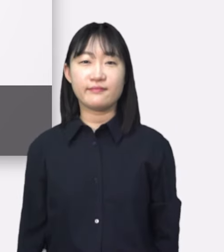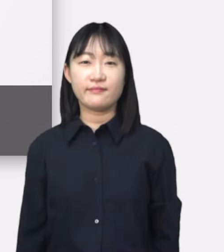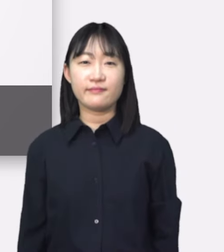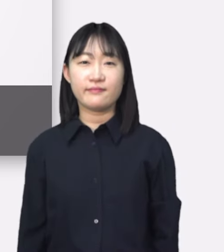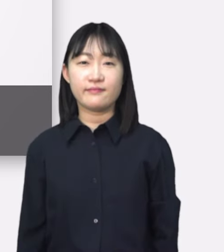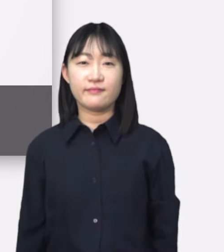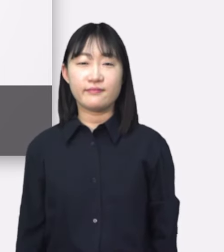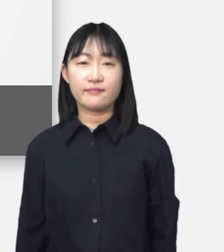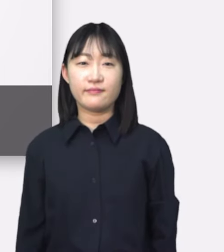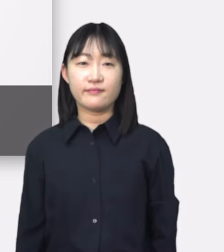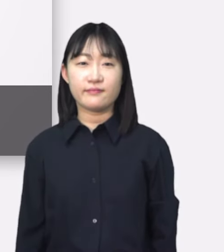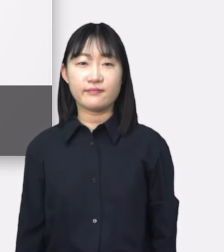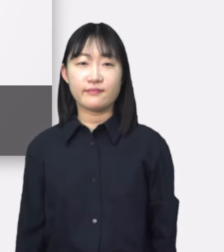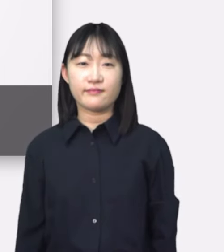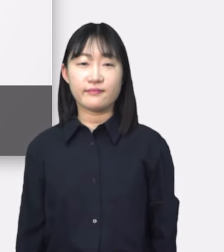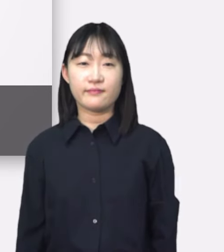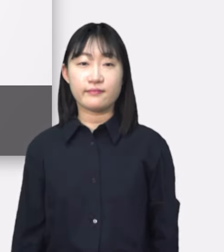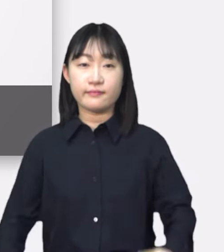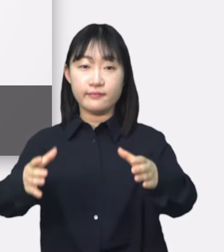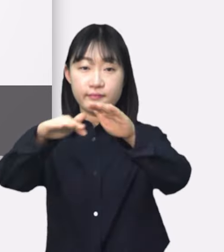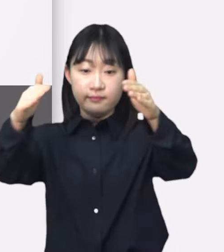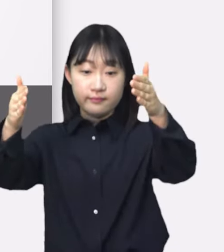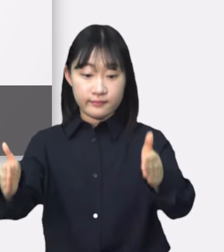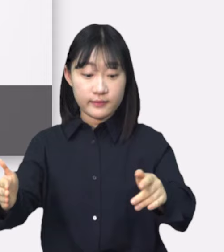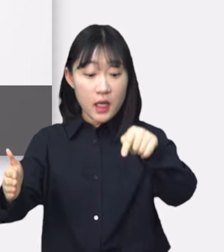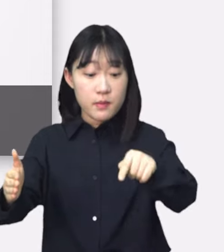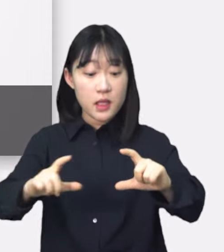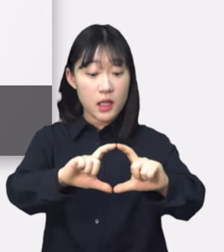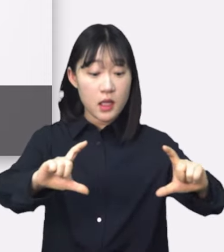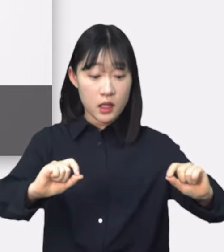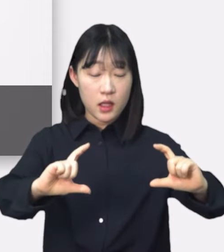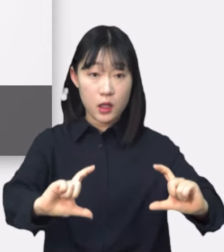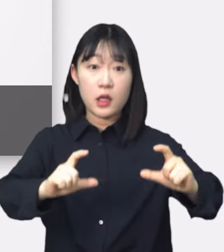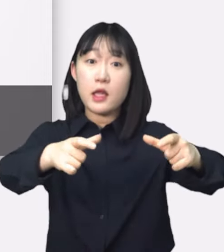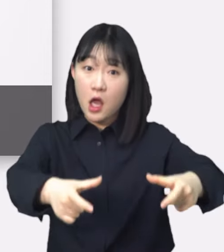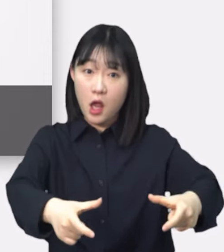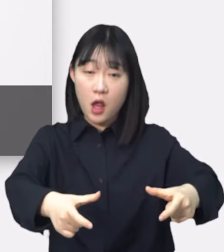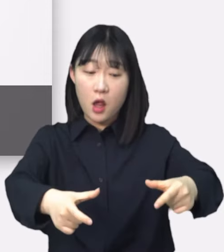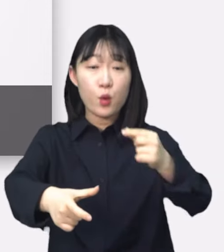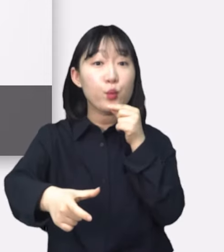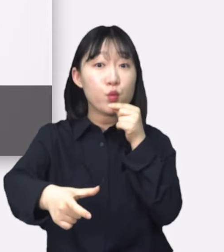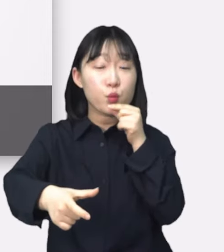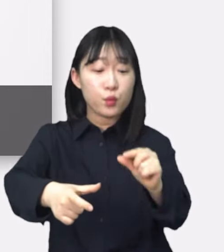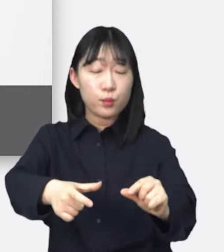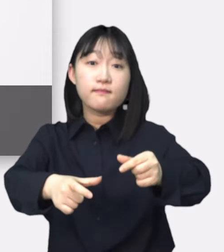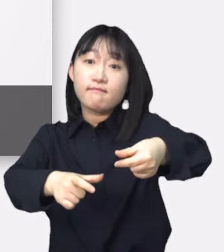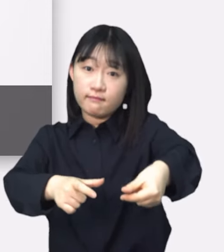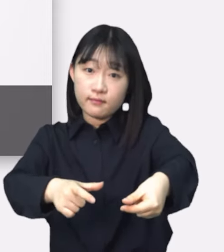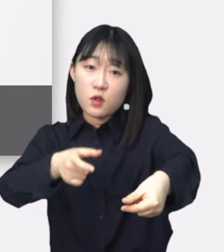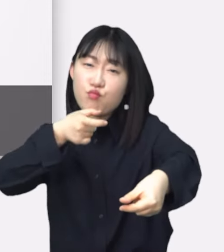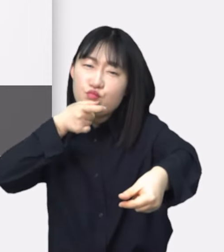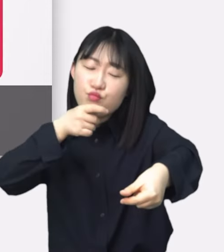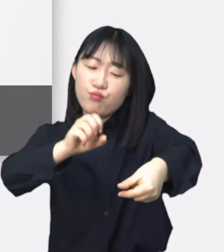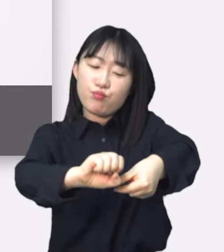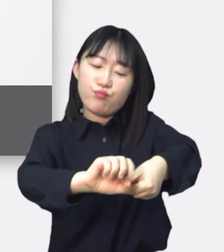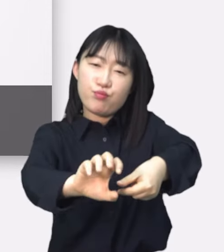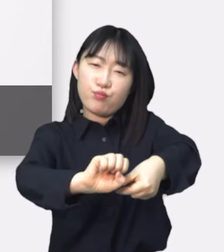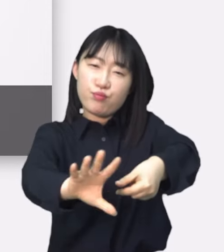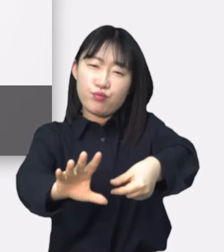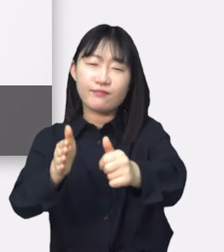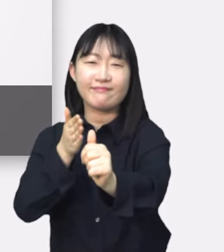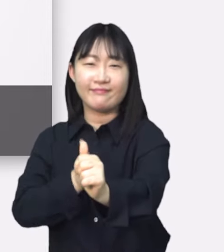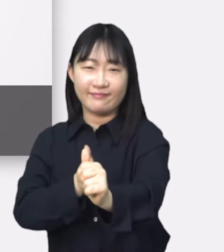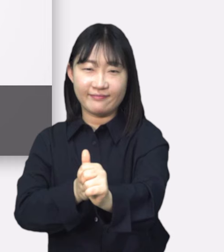물을 미리 제거해야 합니다. 먼저 서비스 커버를 열고 잔수 제거용 호스 마개를